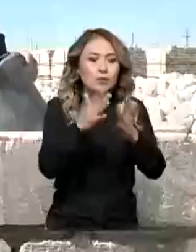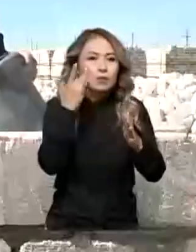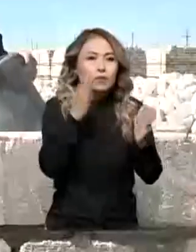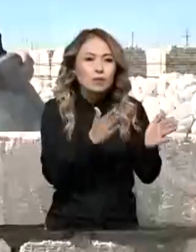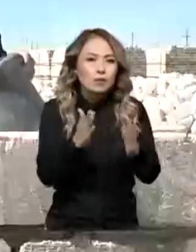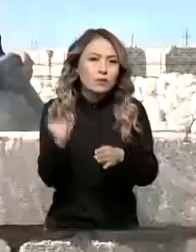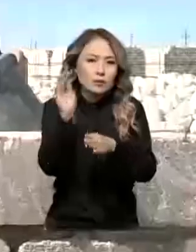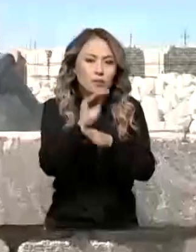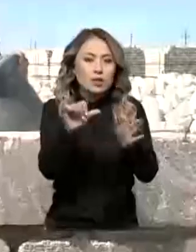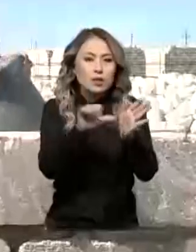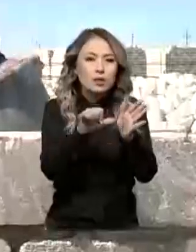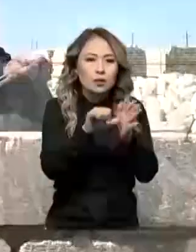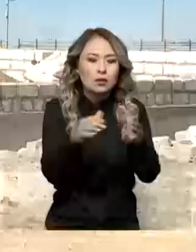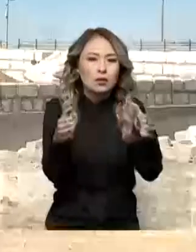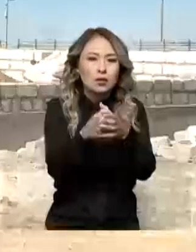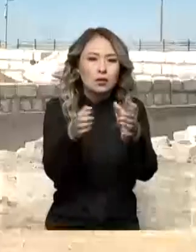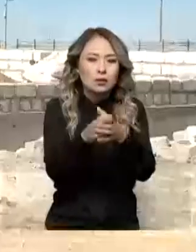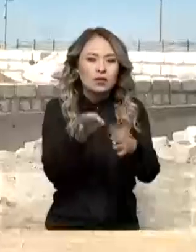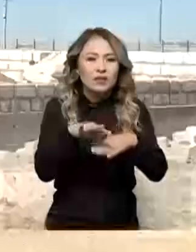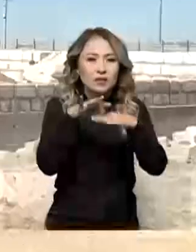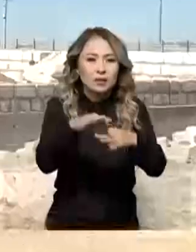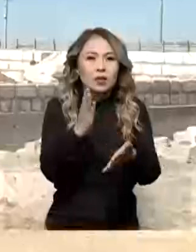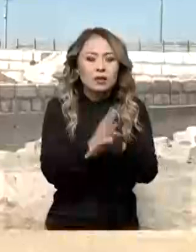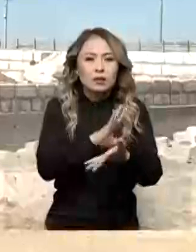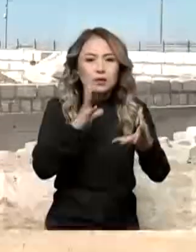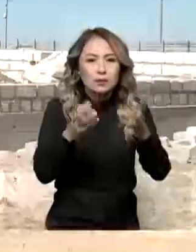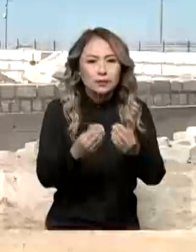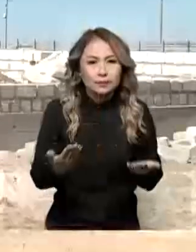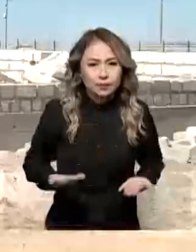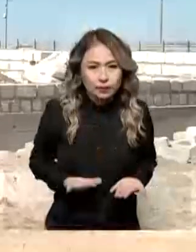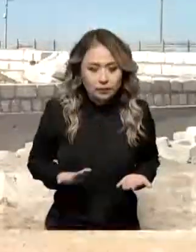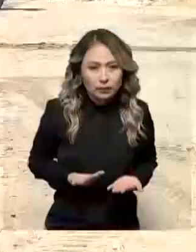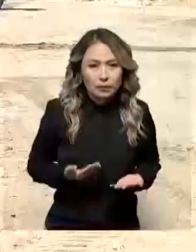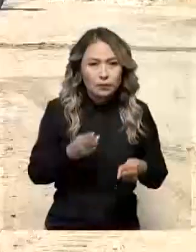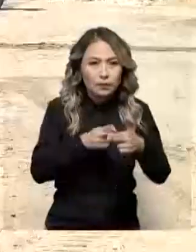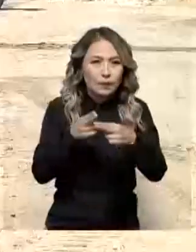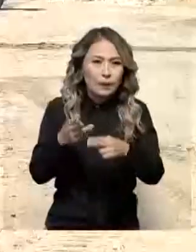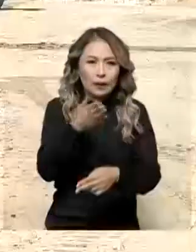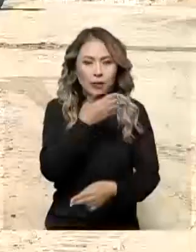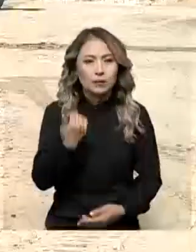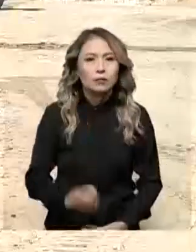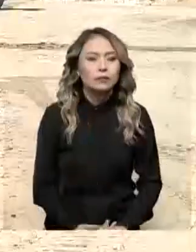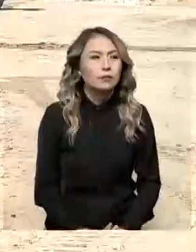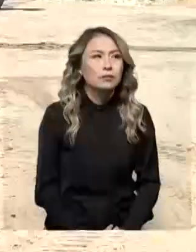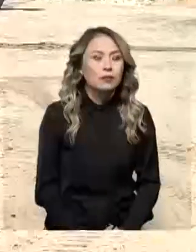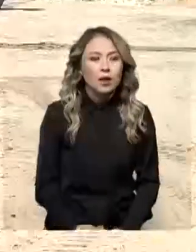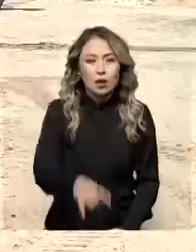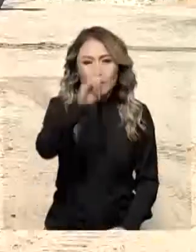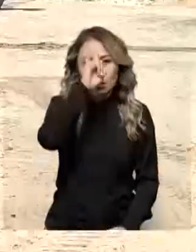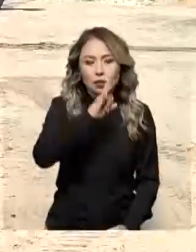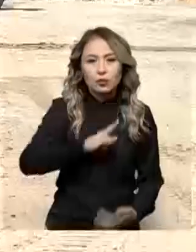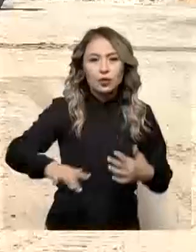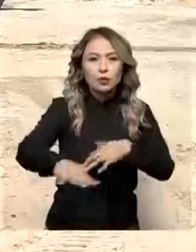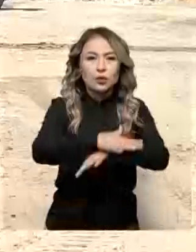жатыр. Оны 6 мердігер мекеме жүзеге асыруда. Құрылыс материалдары мен қаражаттан кідіріс жоқ. Қаржыландыру көзі Қазақстан халқынан,